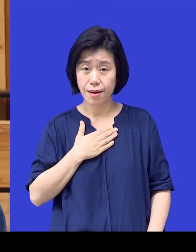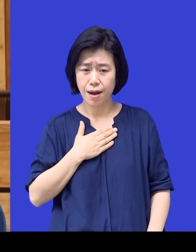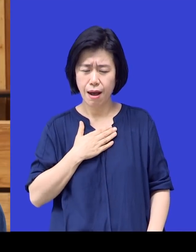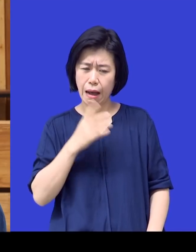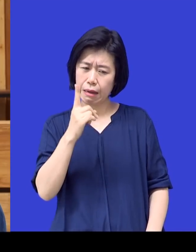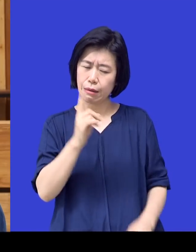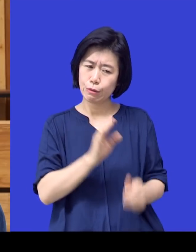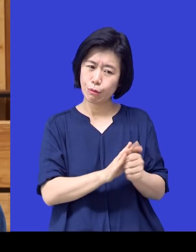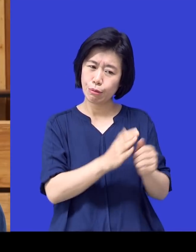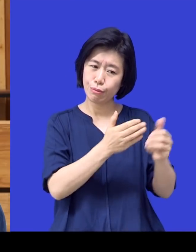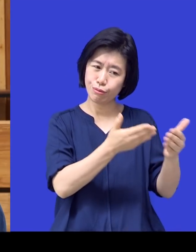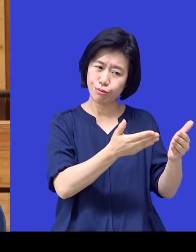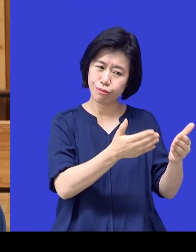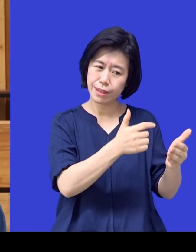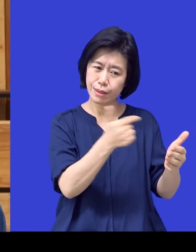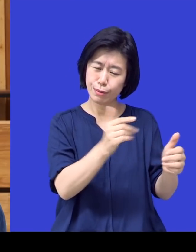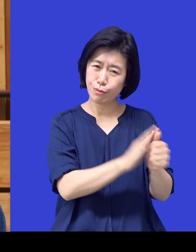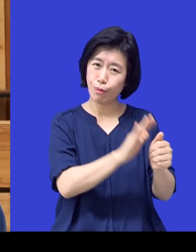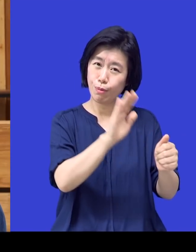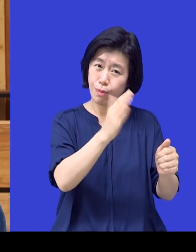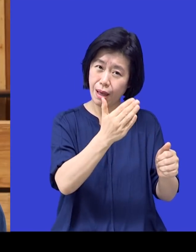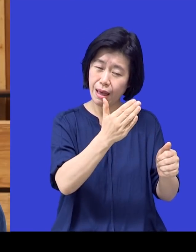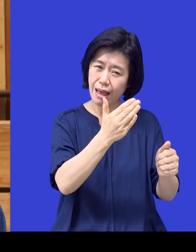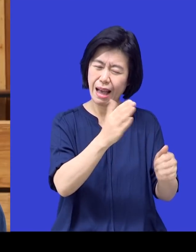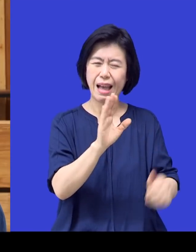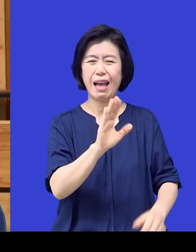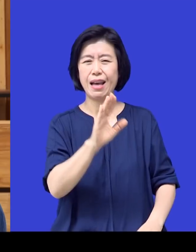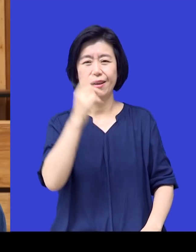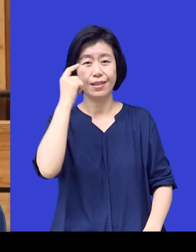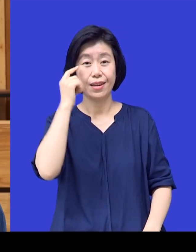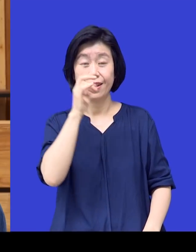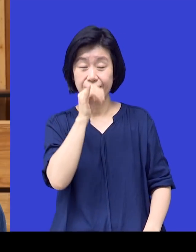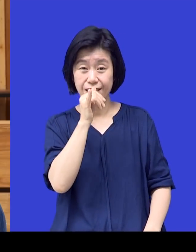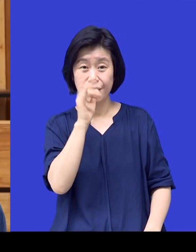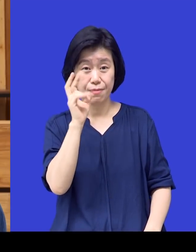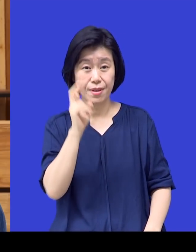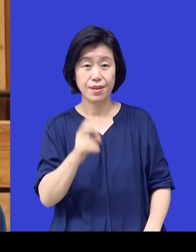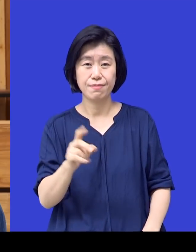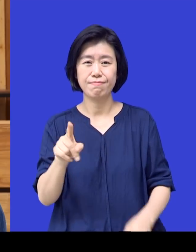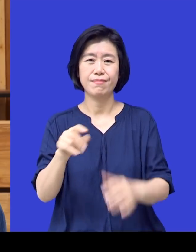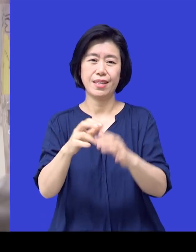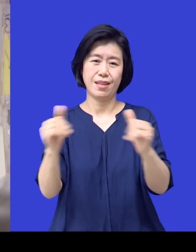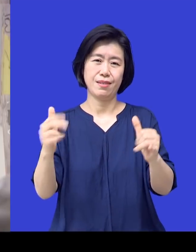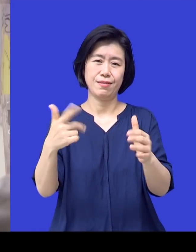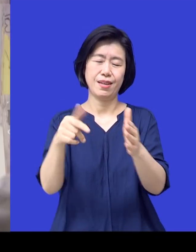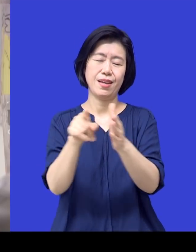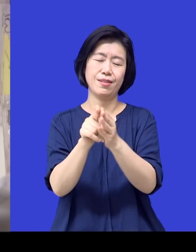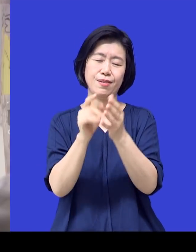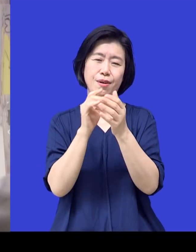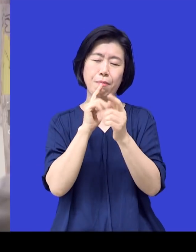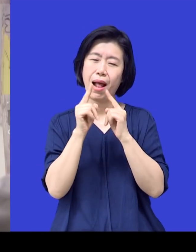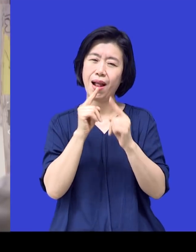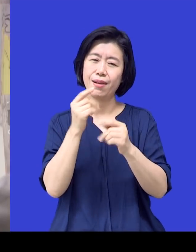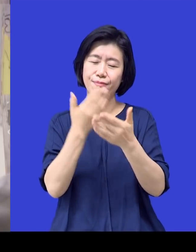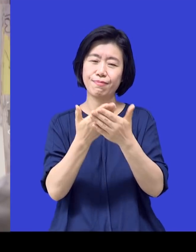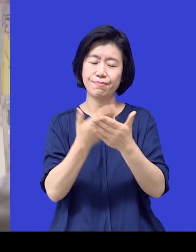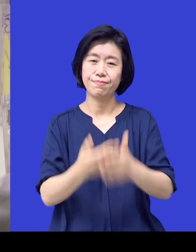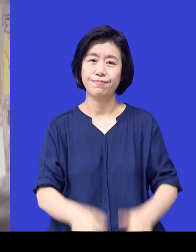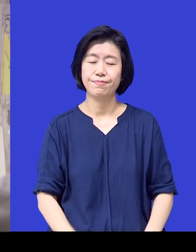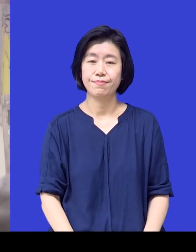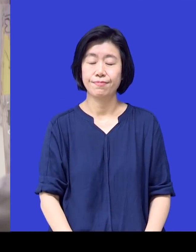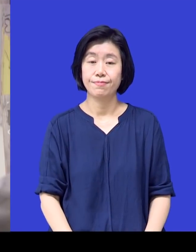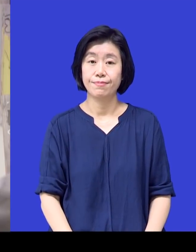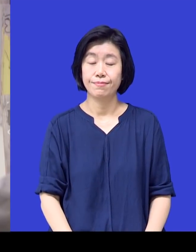해서 그것이 뭐 큰 도움이 되겠어요라고 생각하는 분들도 분명 계실 것 같아요. 선생님 그런 분들에게 어떤 메시지를 전하고 싶어요? 저는요 그런 네. 것 같아요. 그게